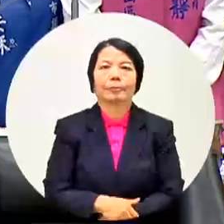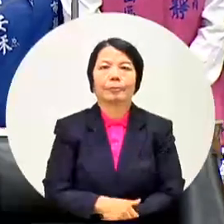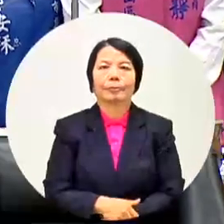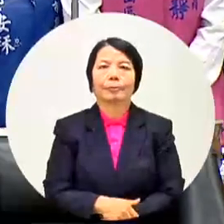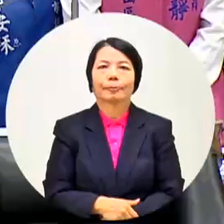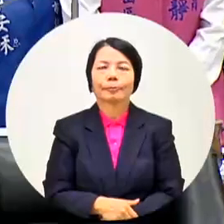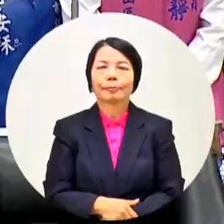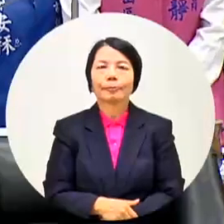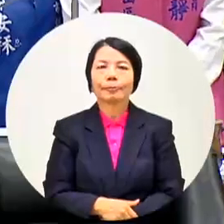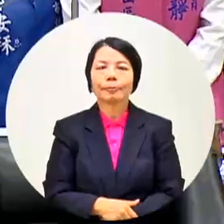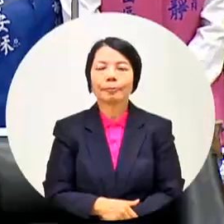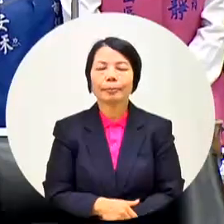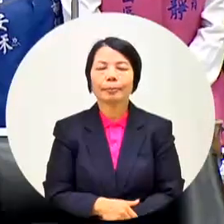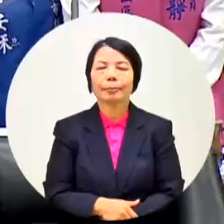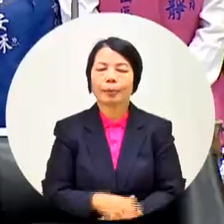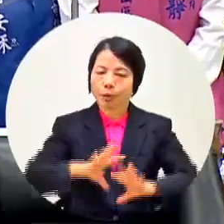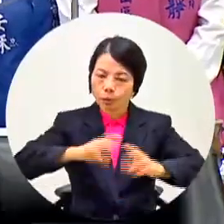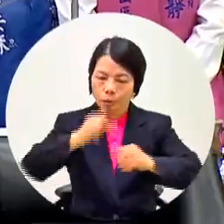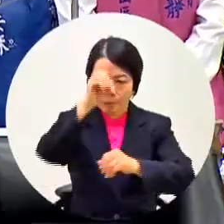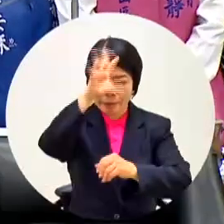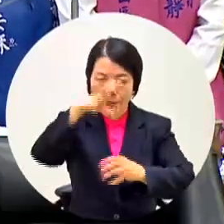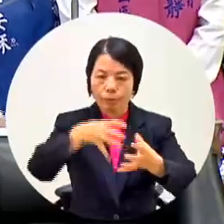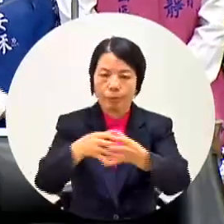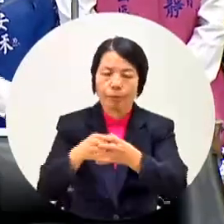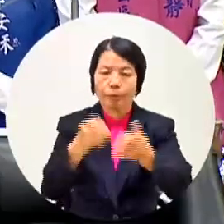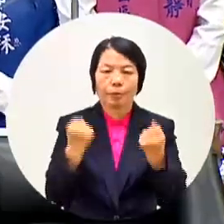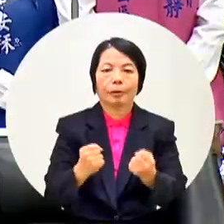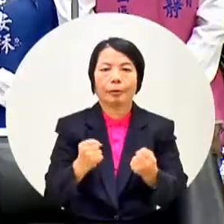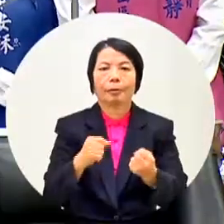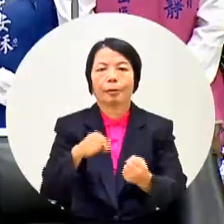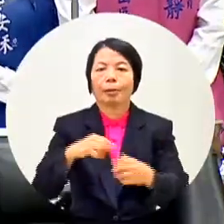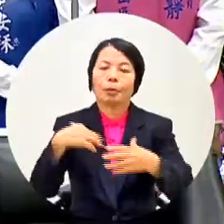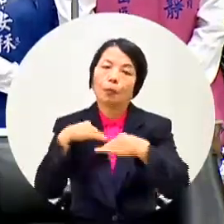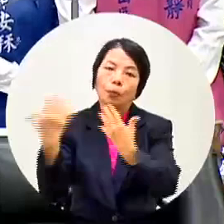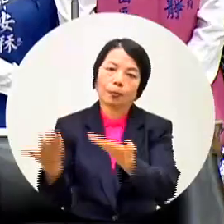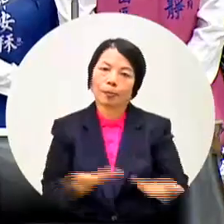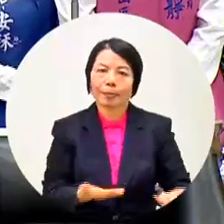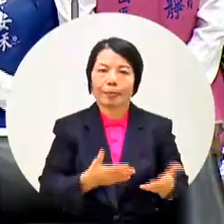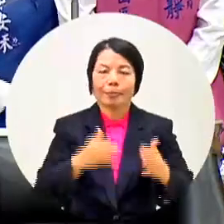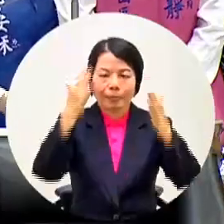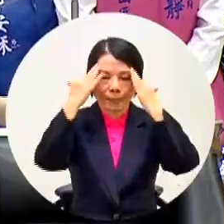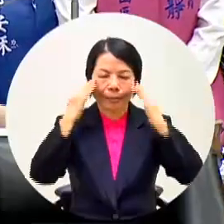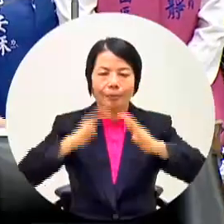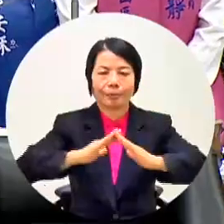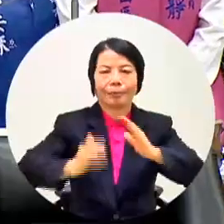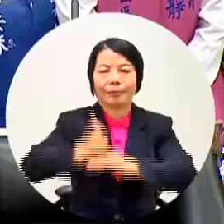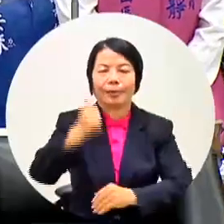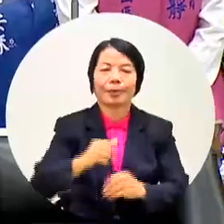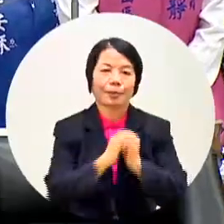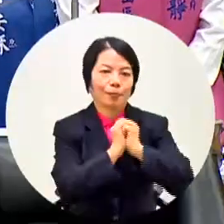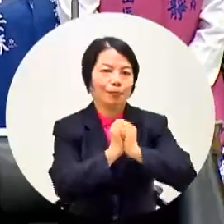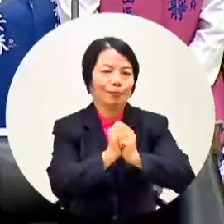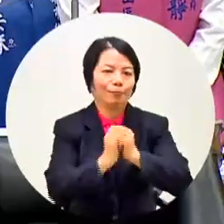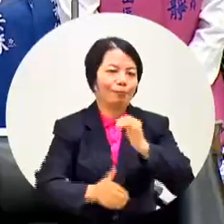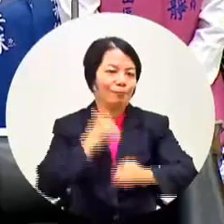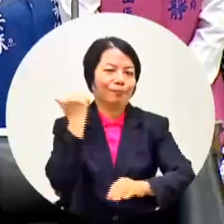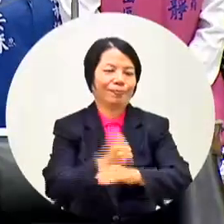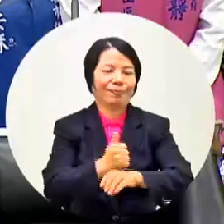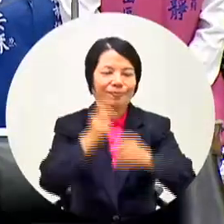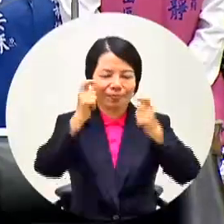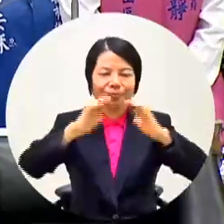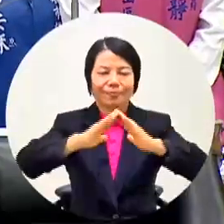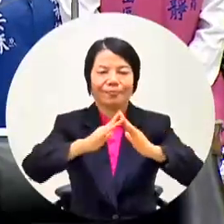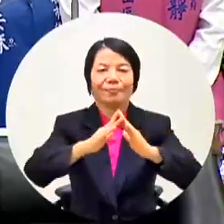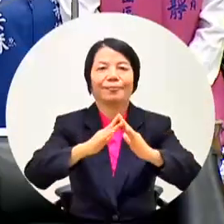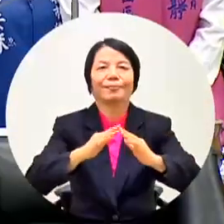边首先要欢迎我们韩市长。韩市长，我是恭喜你当选高雄市长啦。我先请教你，你